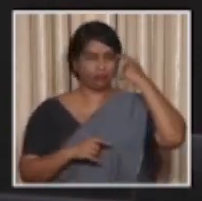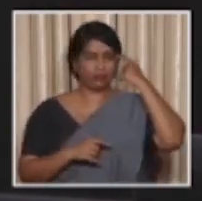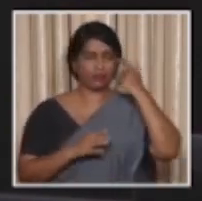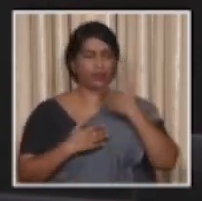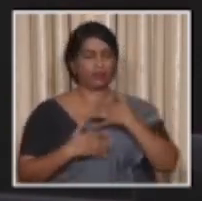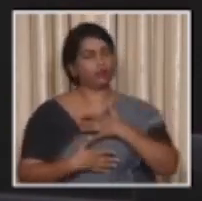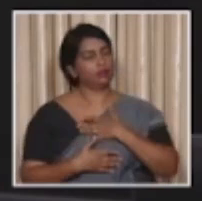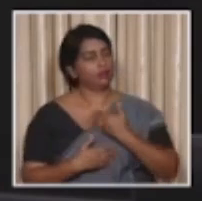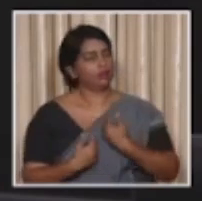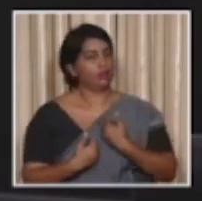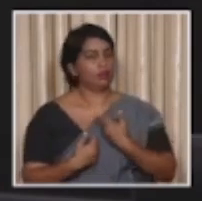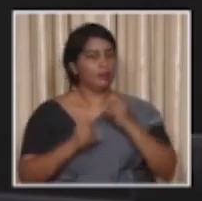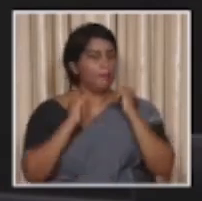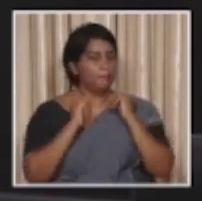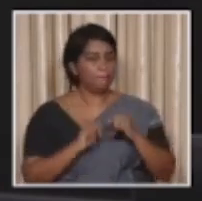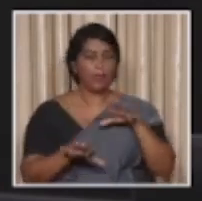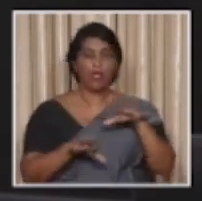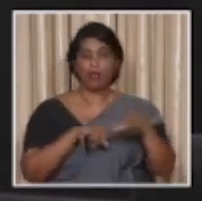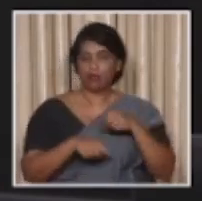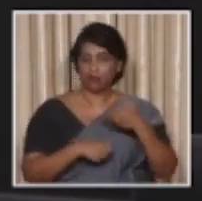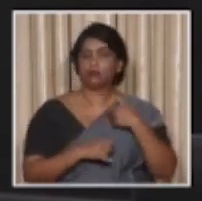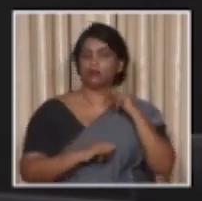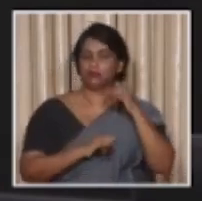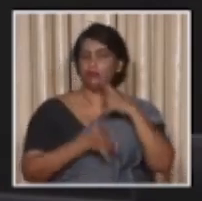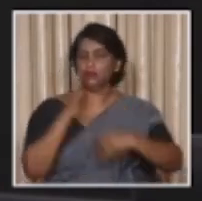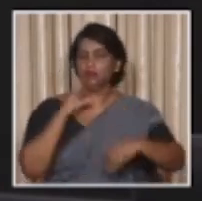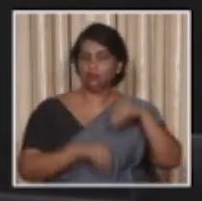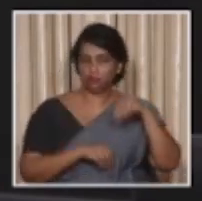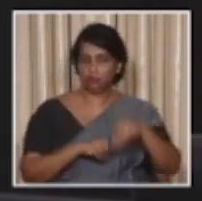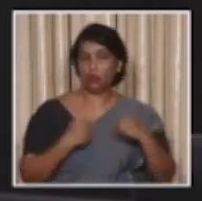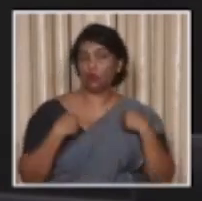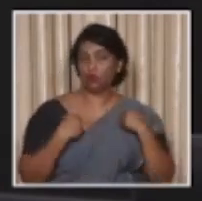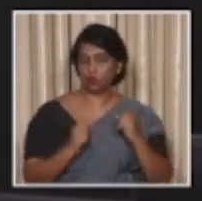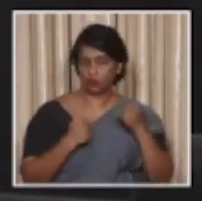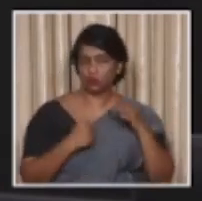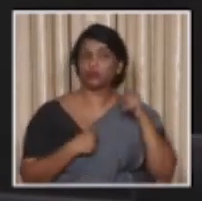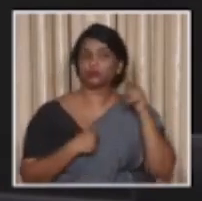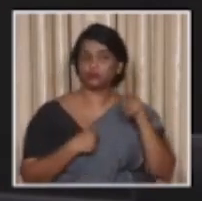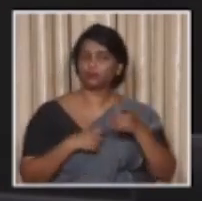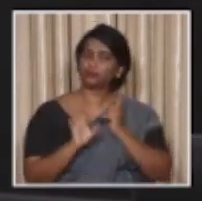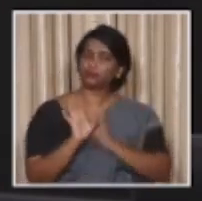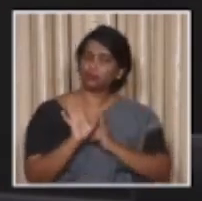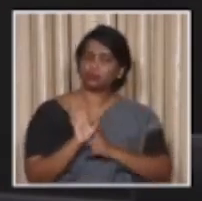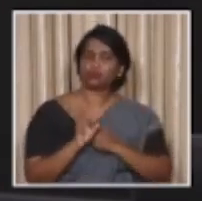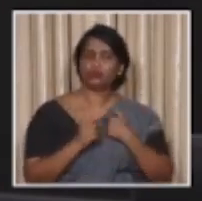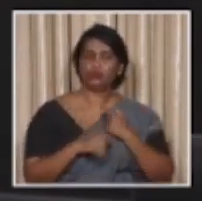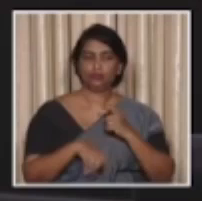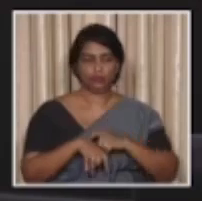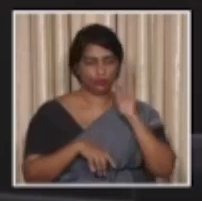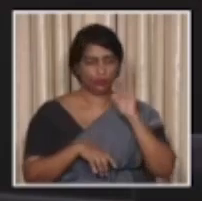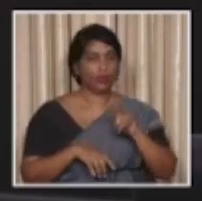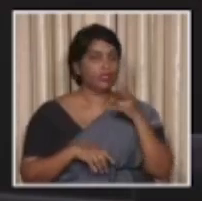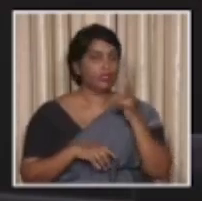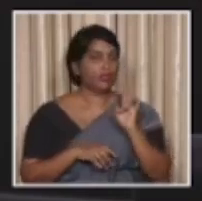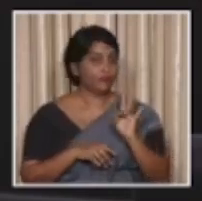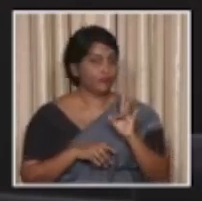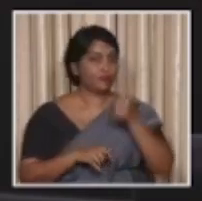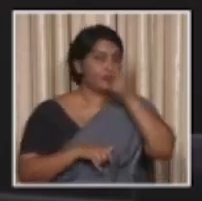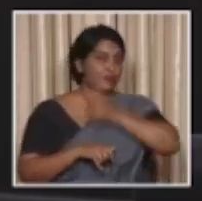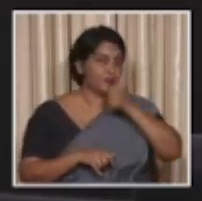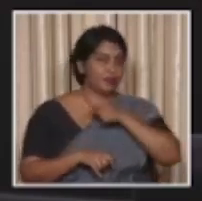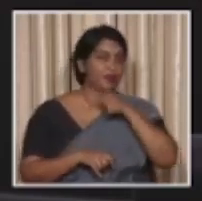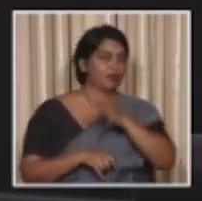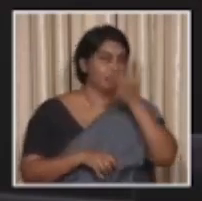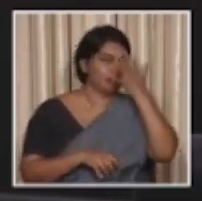රිද්මය වැරදි විදිහට හසුරවන්න සමහර දේශපාලඥයෝ මහන්සි ගන්නවා. ඔවුන් හැම වෙලාවකම උත්සාහ කරනවා 225ම හොරු,